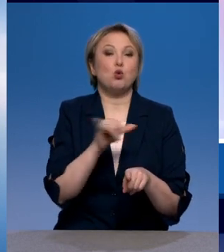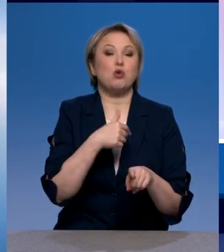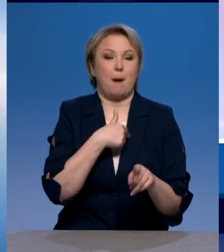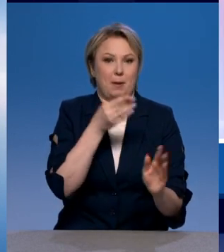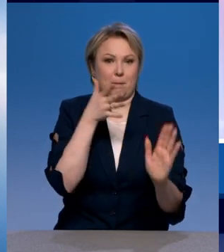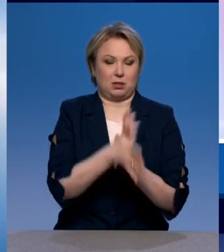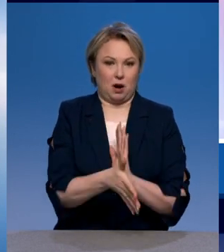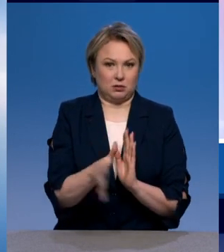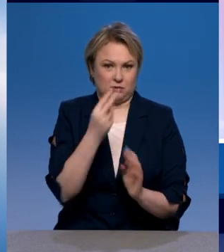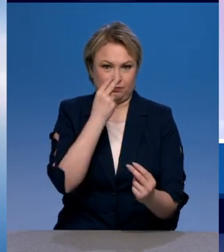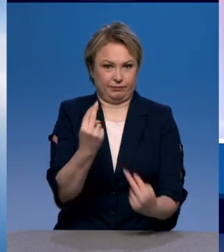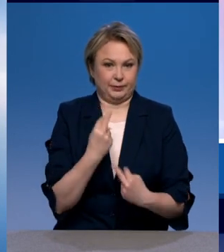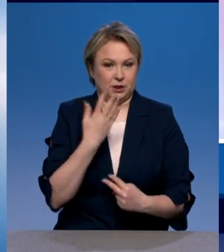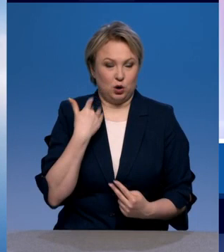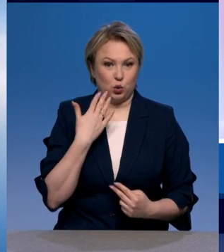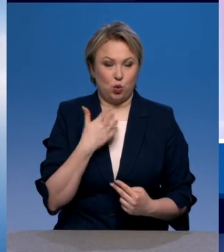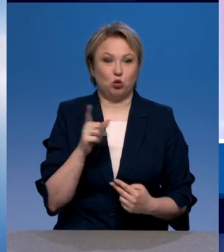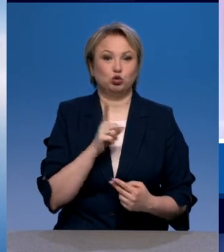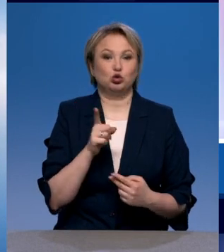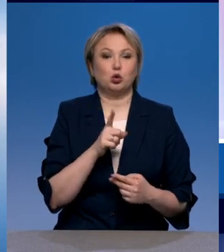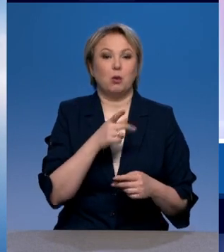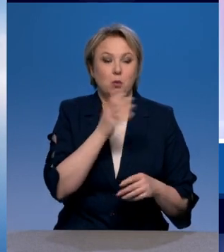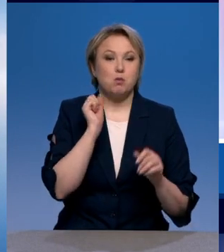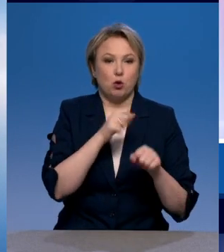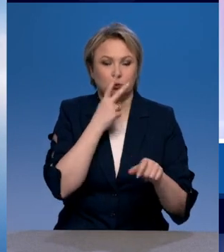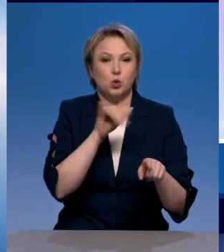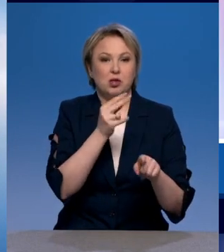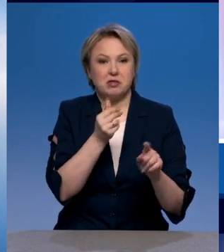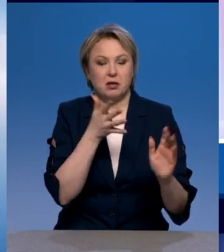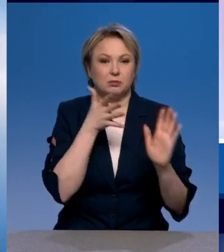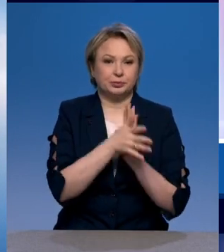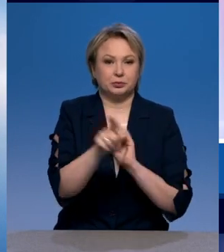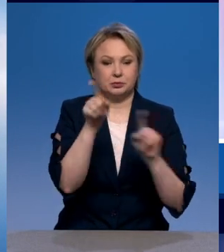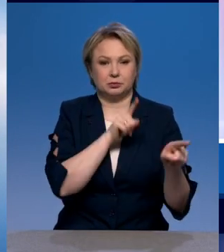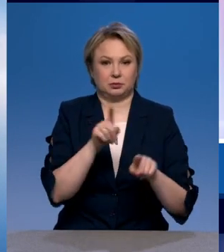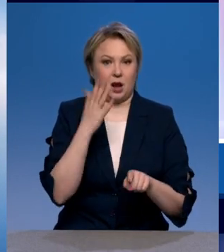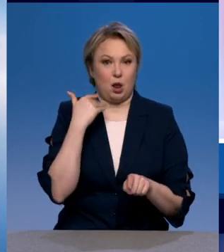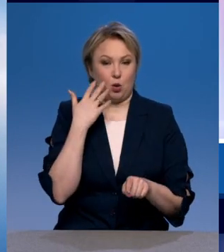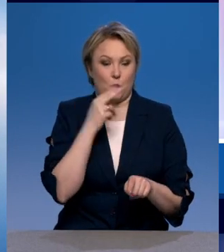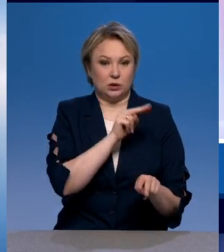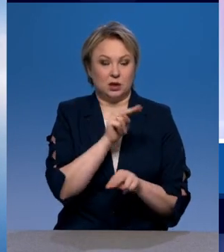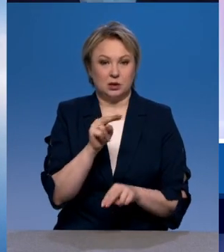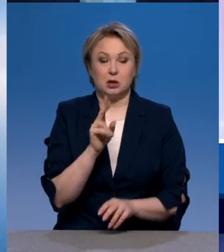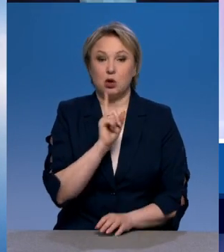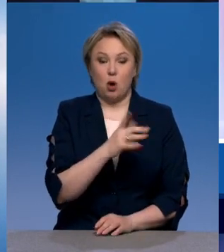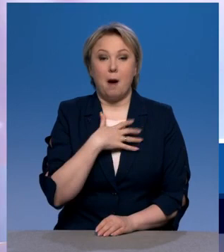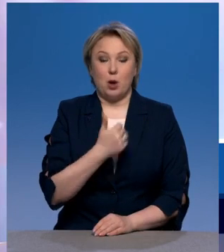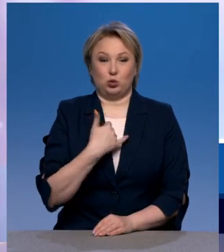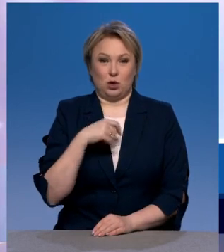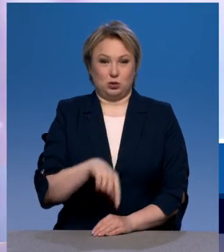например, это исключит какой-то их отток не туда. Но, опять же, у нас по таким средним оценкам до